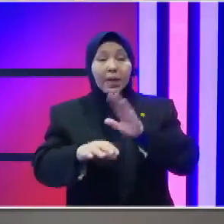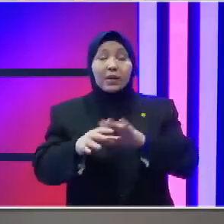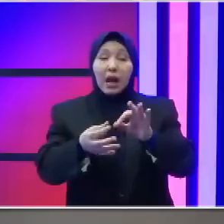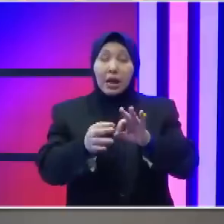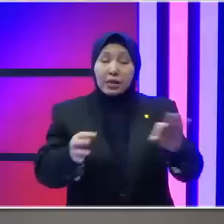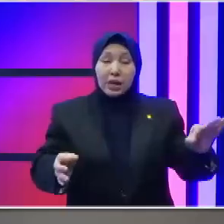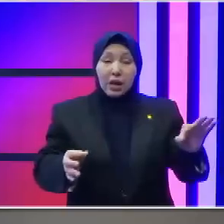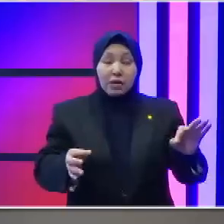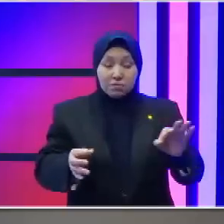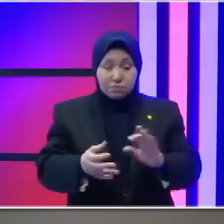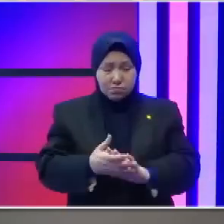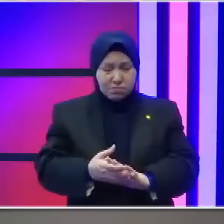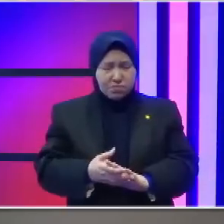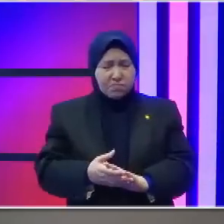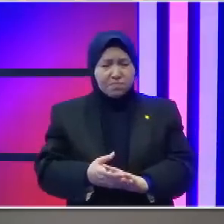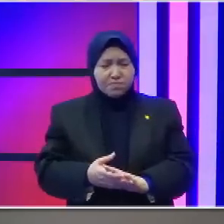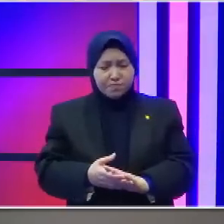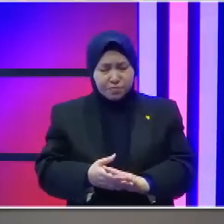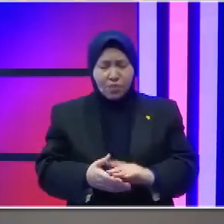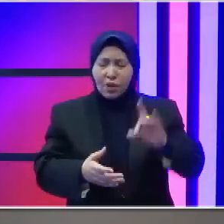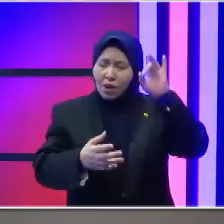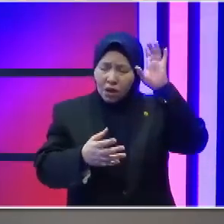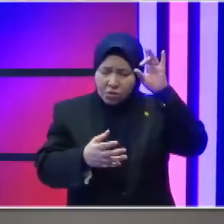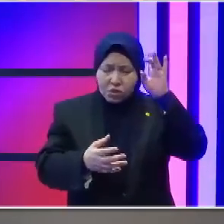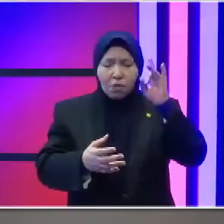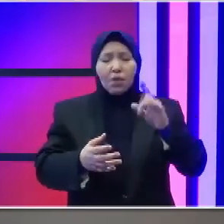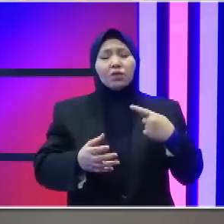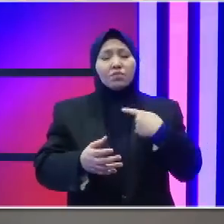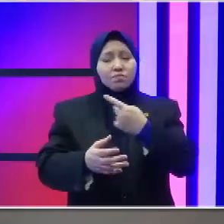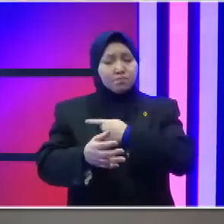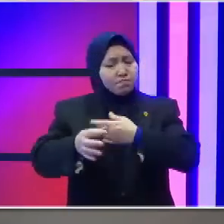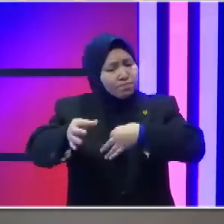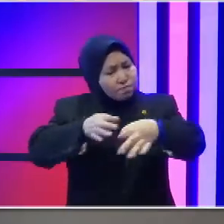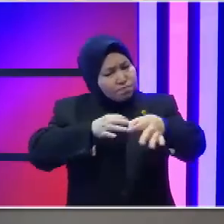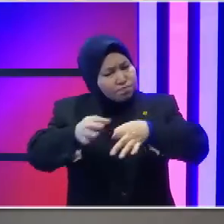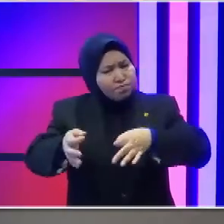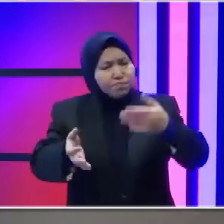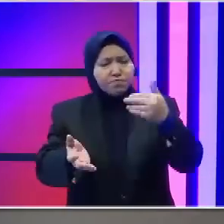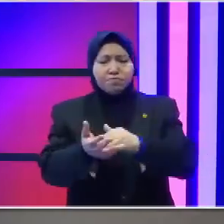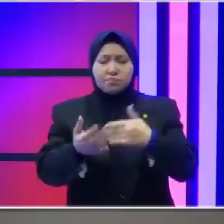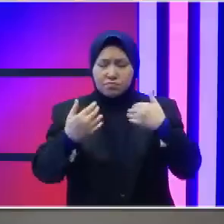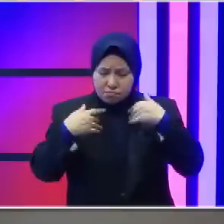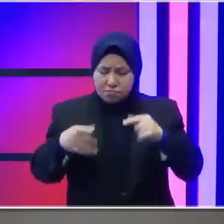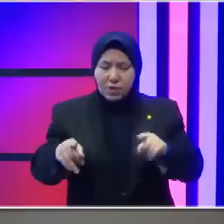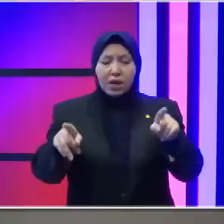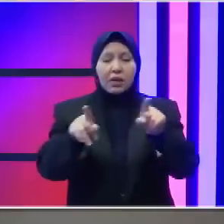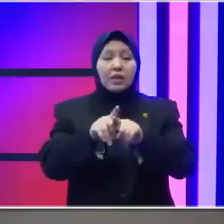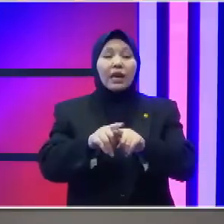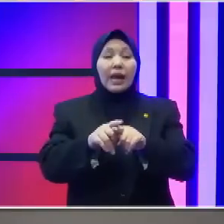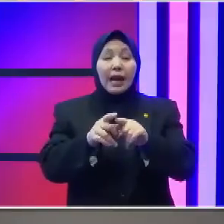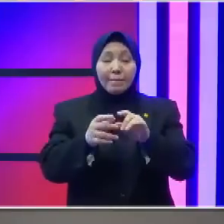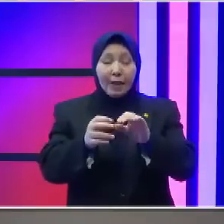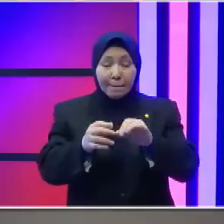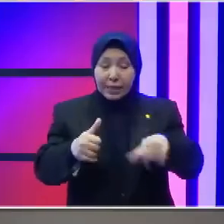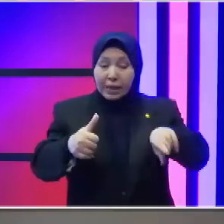ayat autas ma'ulahum rikza. Insya-Allah saya akan terangkan lagi bagaimana ada persamaan dengan awal tadi, sah. Betul. Baik.